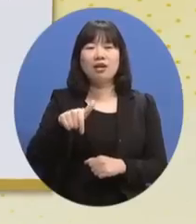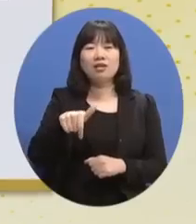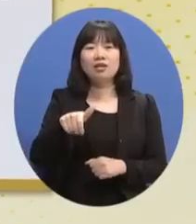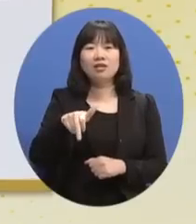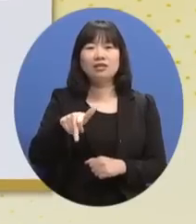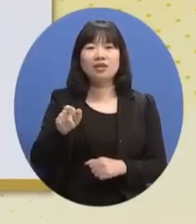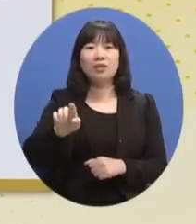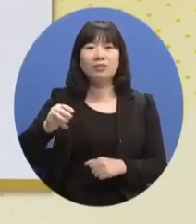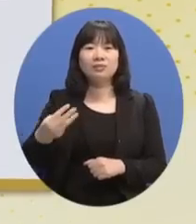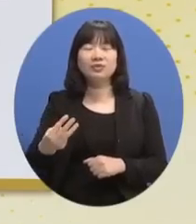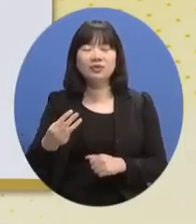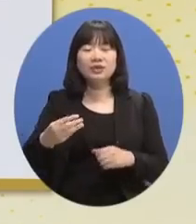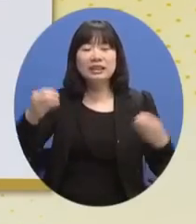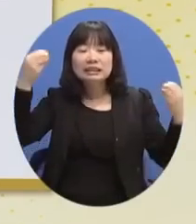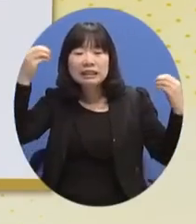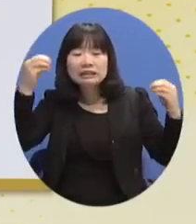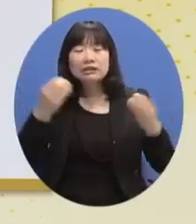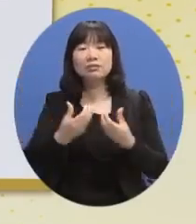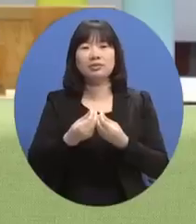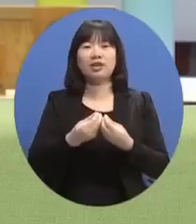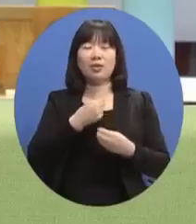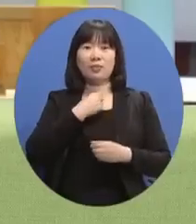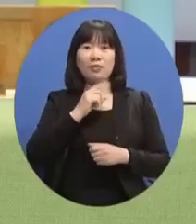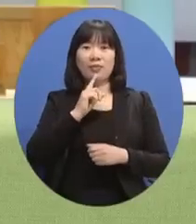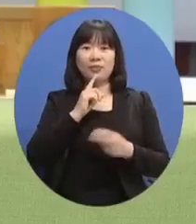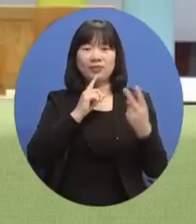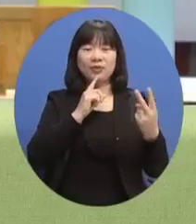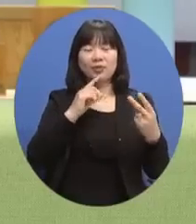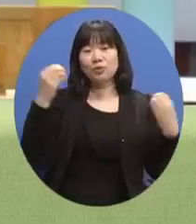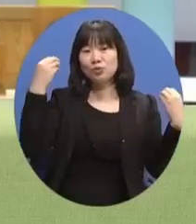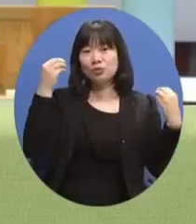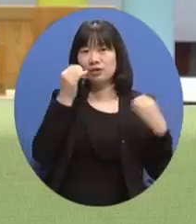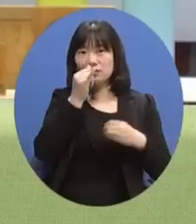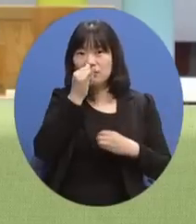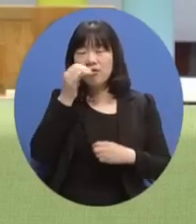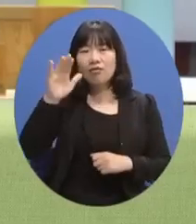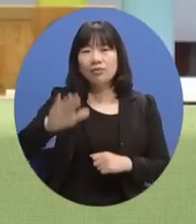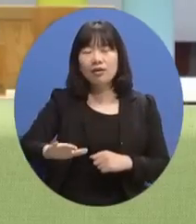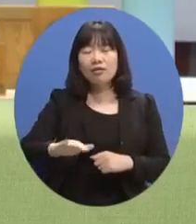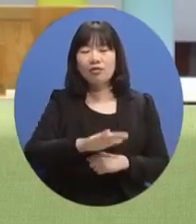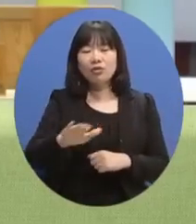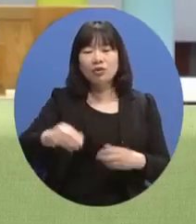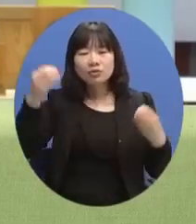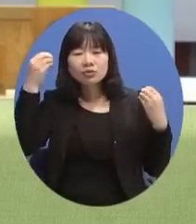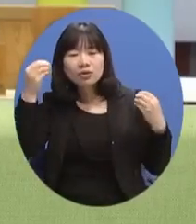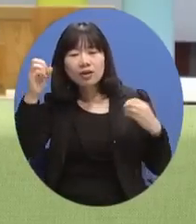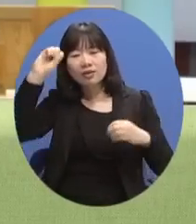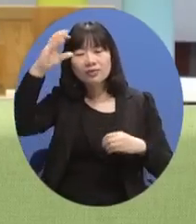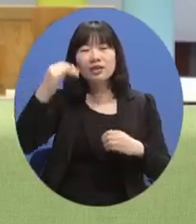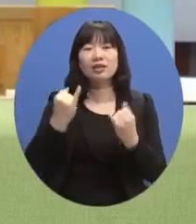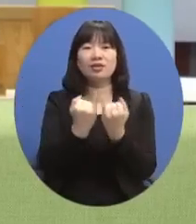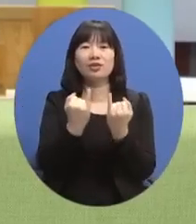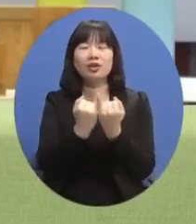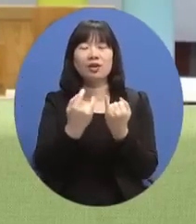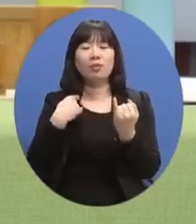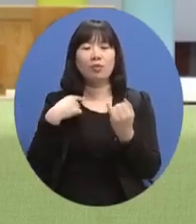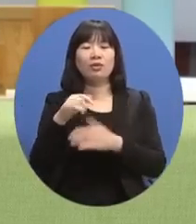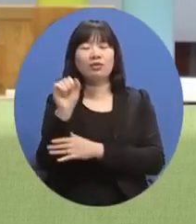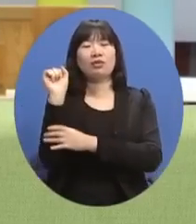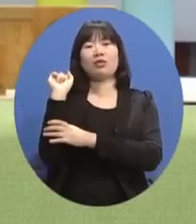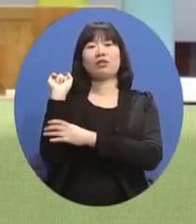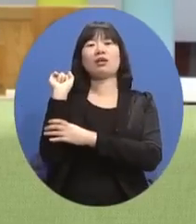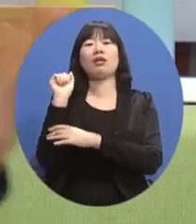댄스에 비유하고 싶어요. 커플 댄스요? 예, 그러니까 둘이 춤을 춰요. 춤을 추는데 우리 춤을 추면 갑자기 여자가 몸을 뒤로 확 젖힐